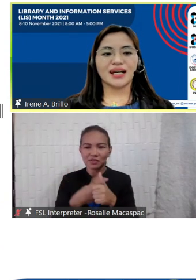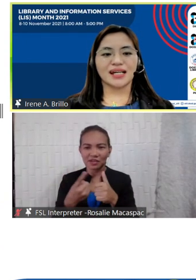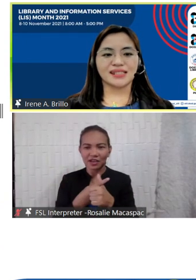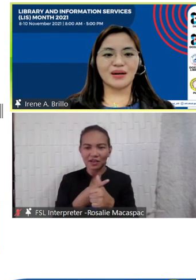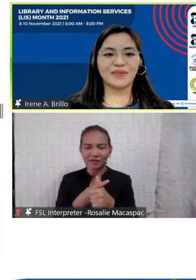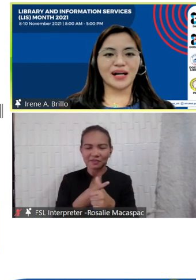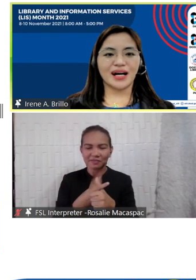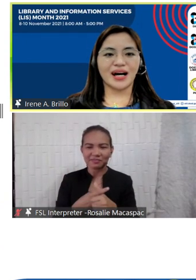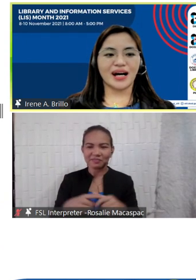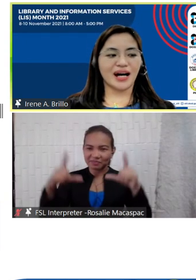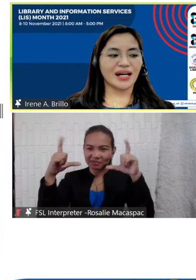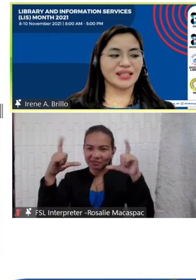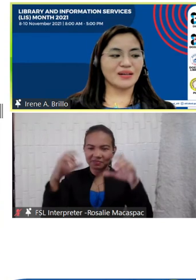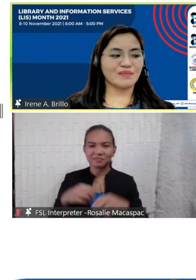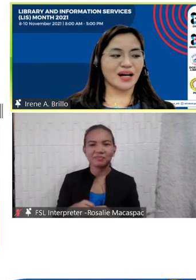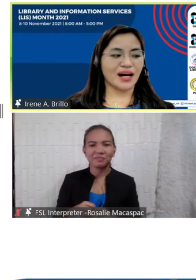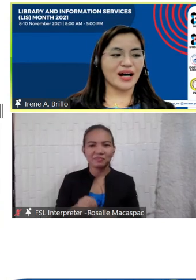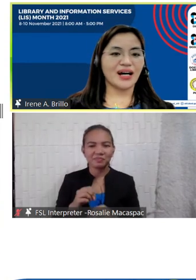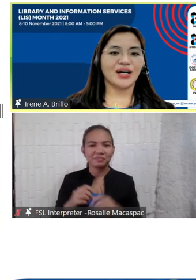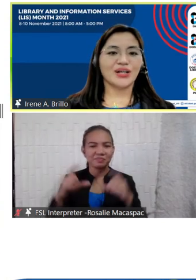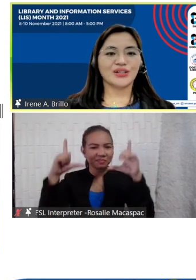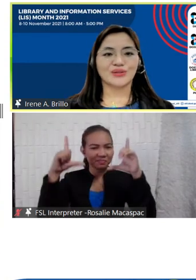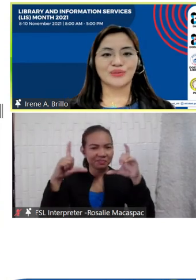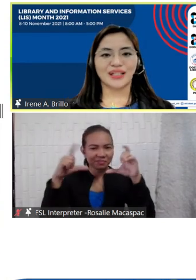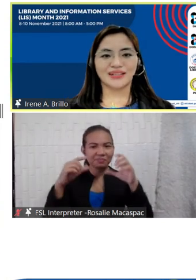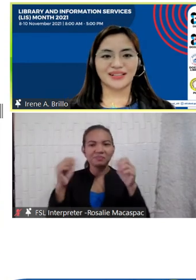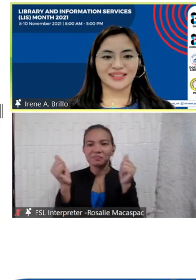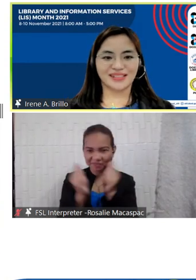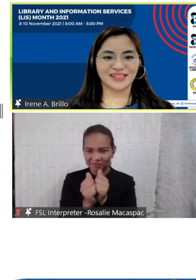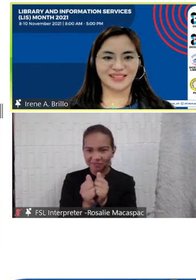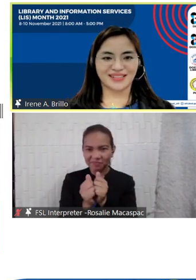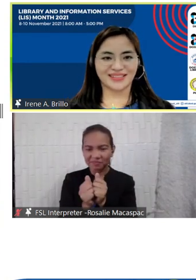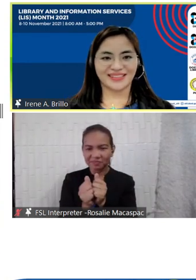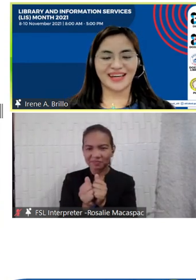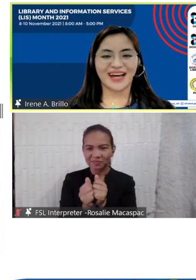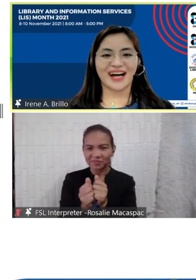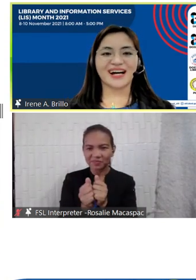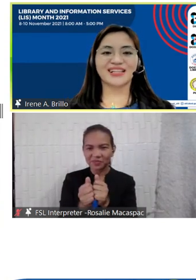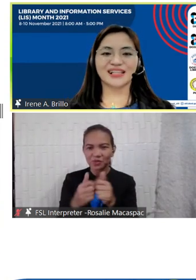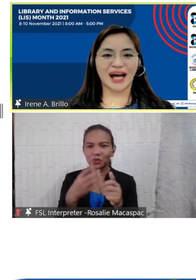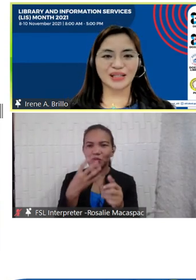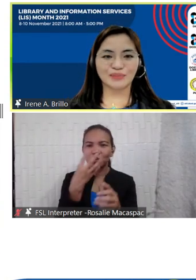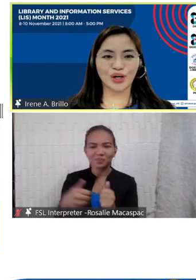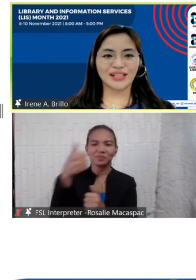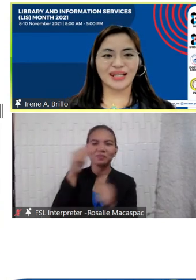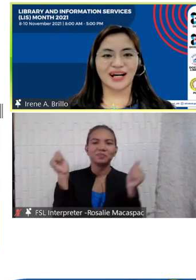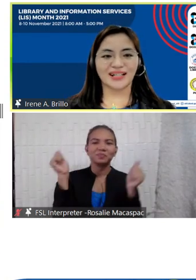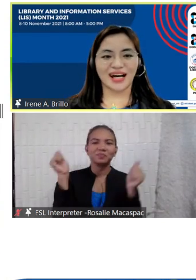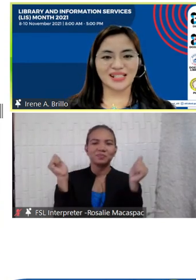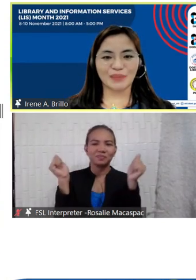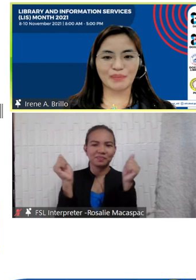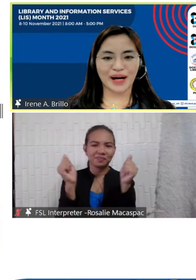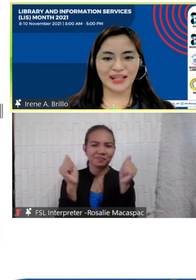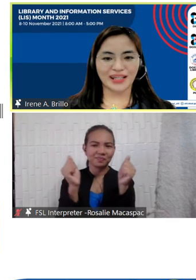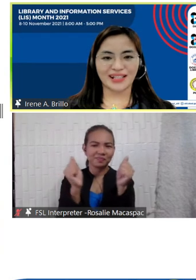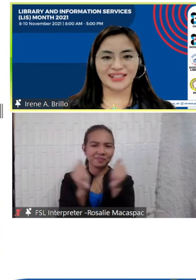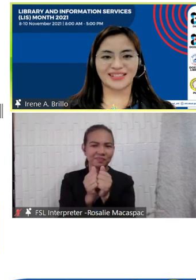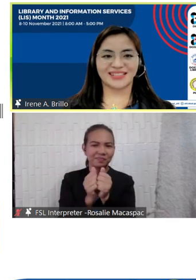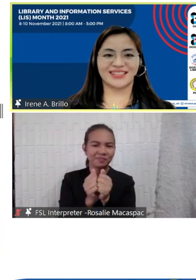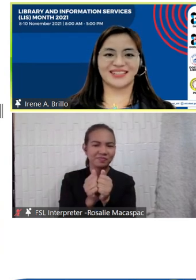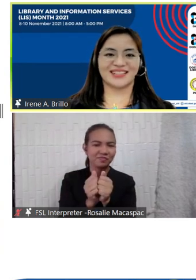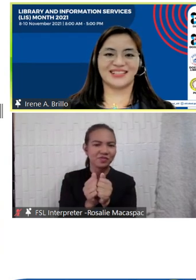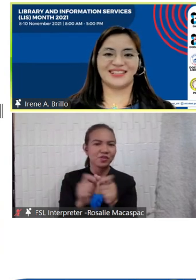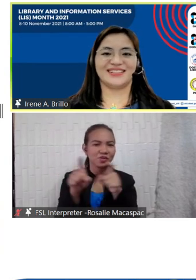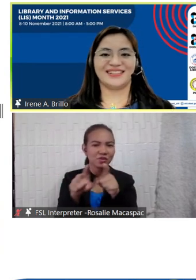opportunity kasama ang ating mga winners at lahat po ng nasa